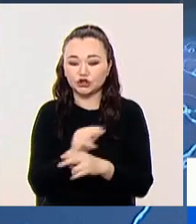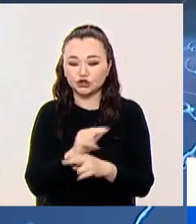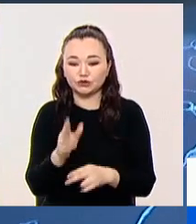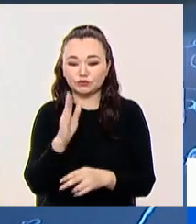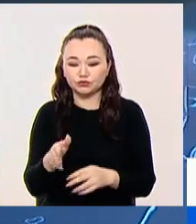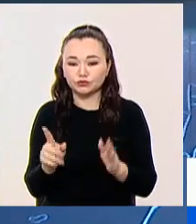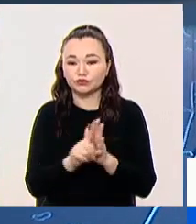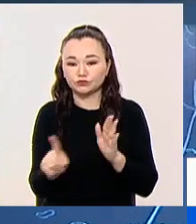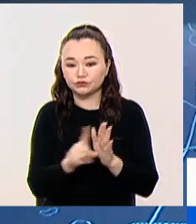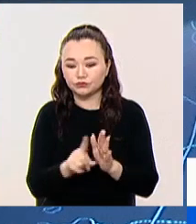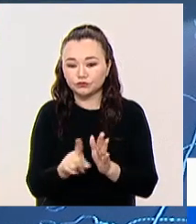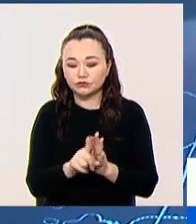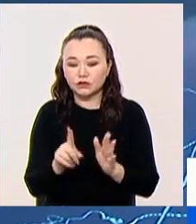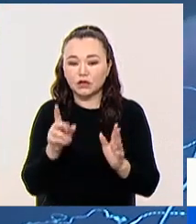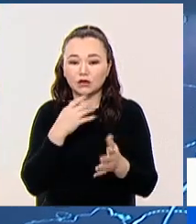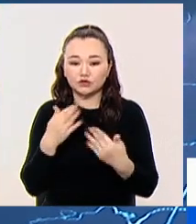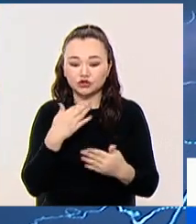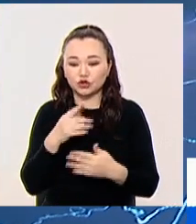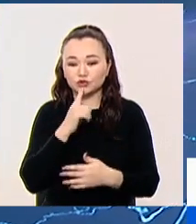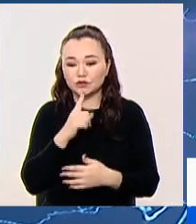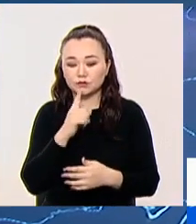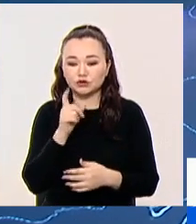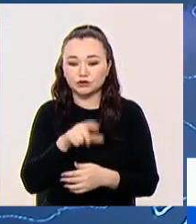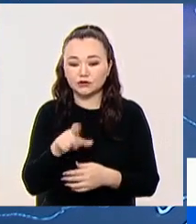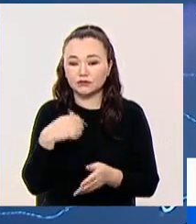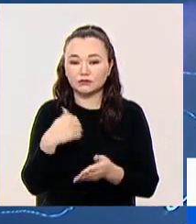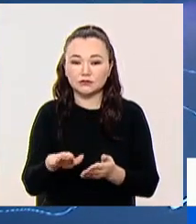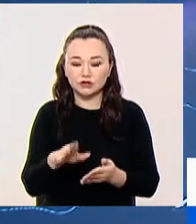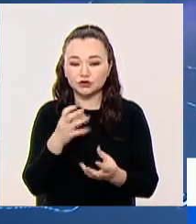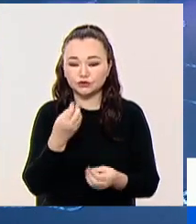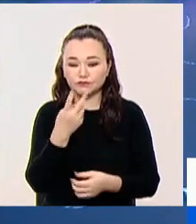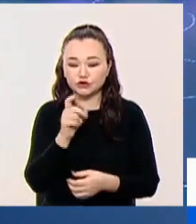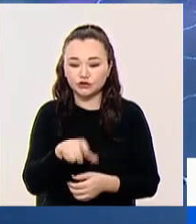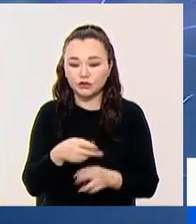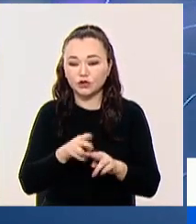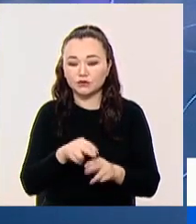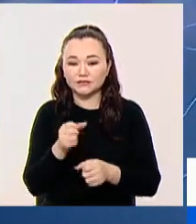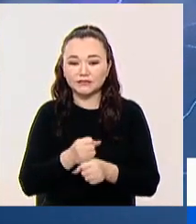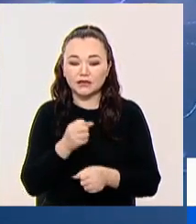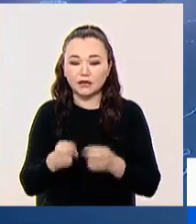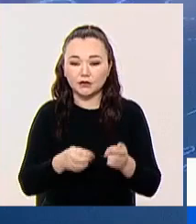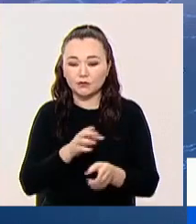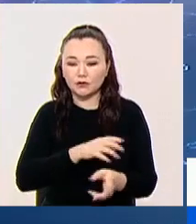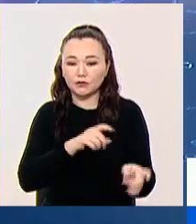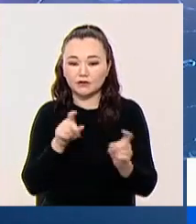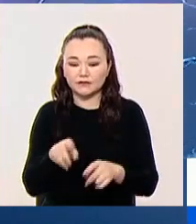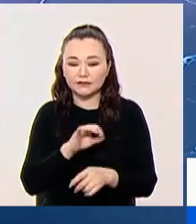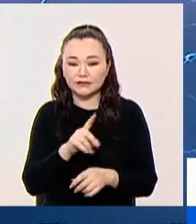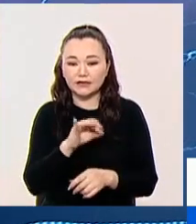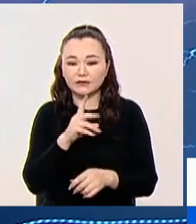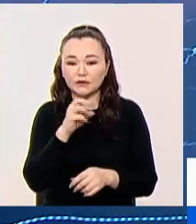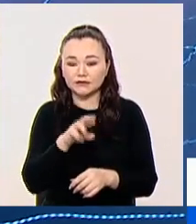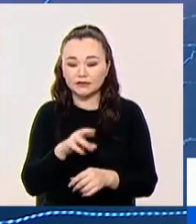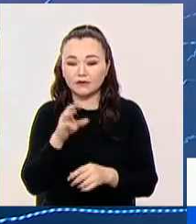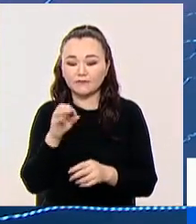будут амбулаторно. Общаться с журналистами шахтеры отказались. Еще двоих горняков, которым сделали операции, перевели из реанимации в